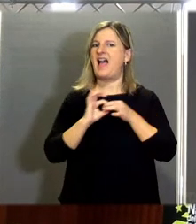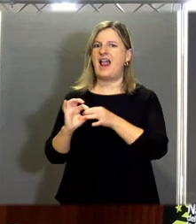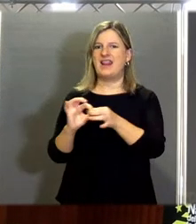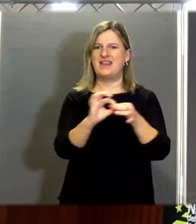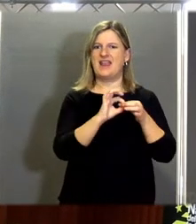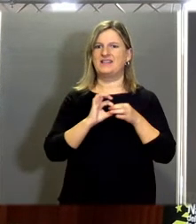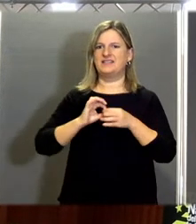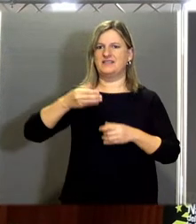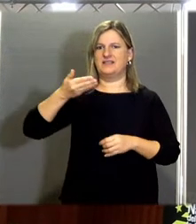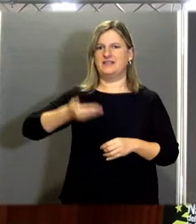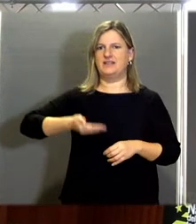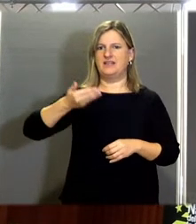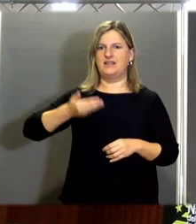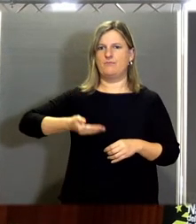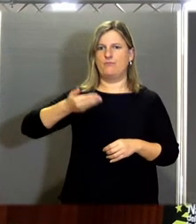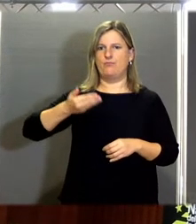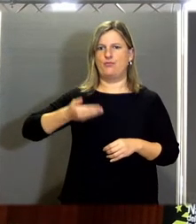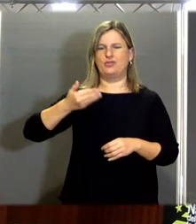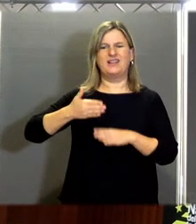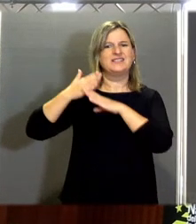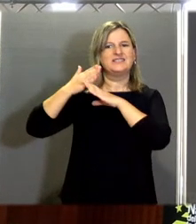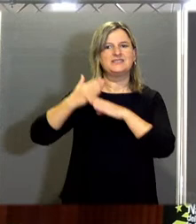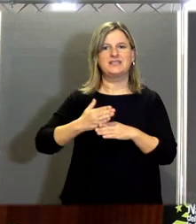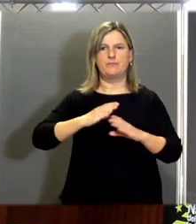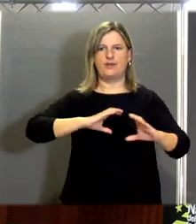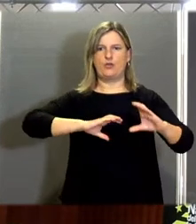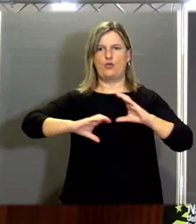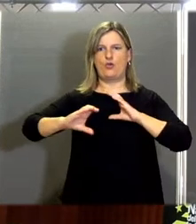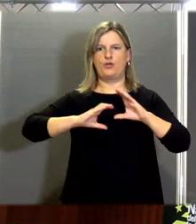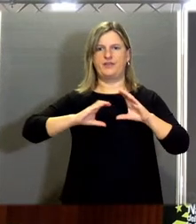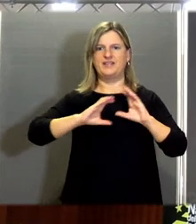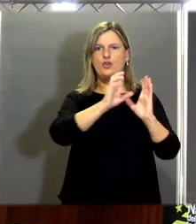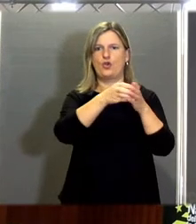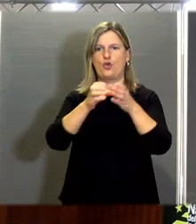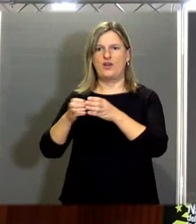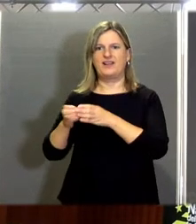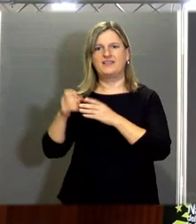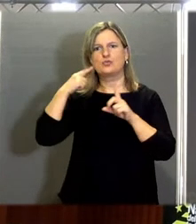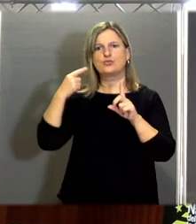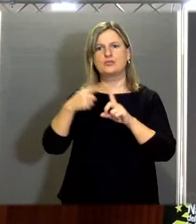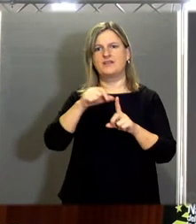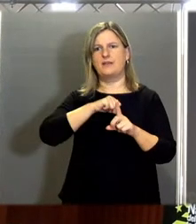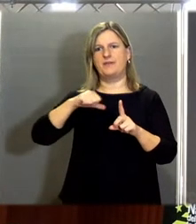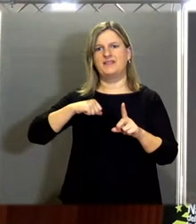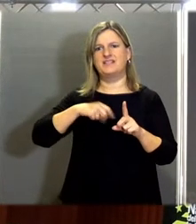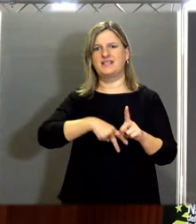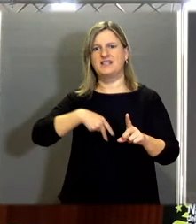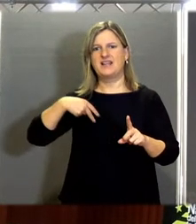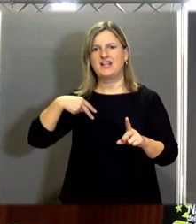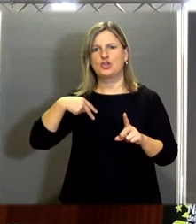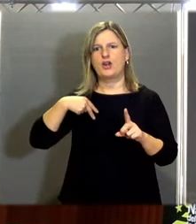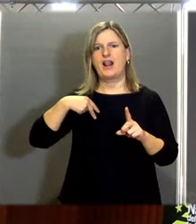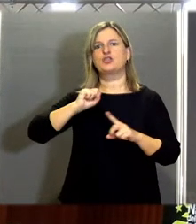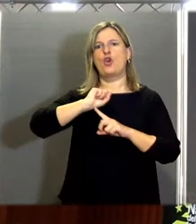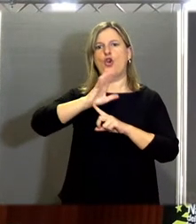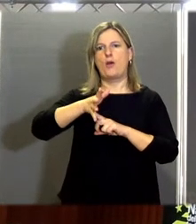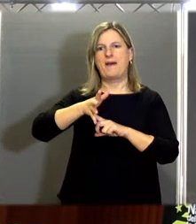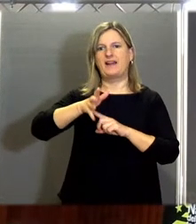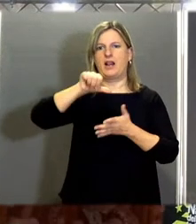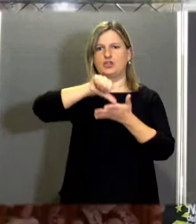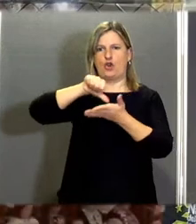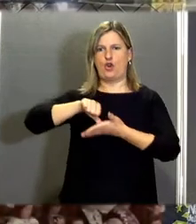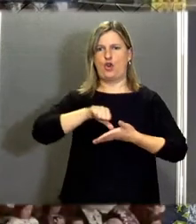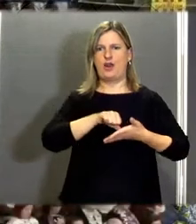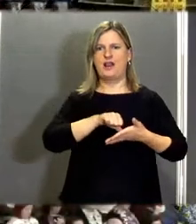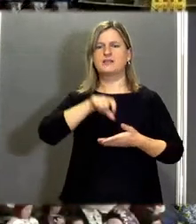es materialitzin amb un element permanent de coordinació entre col·lectius independentistes nacionals, comarcals i locals,